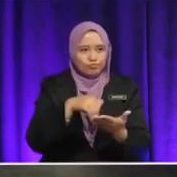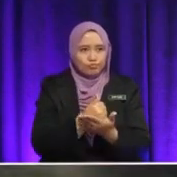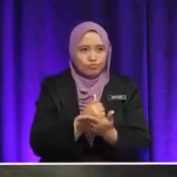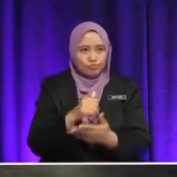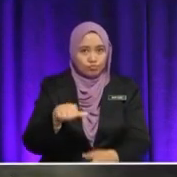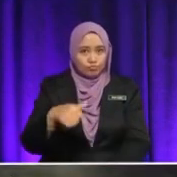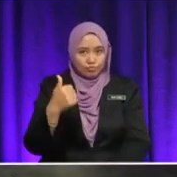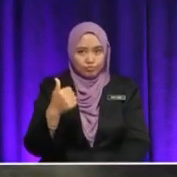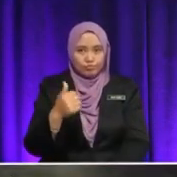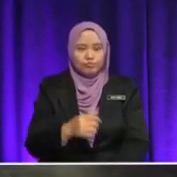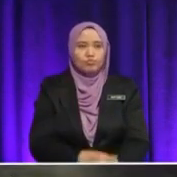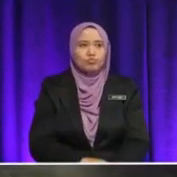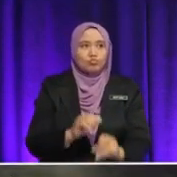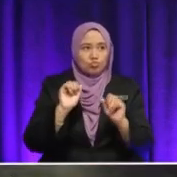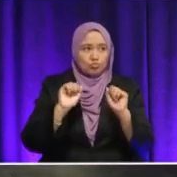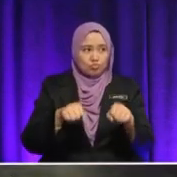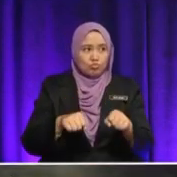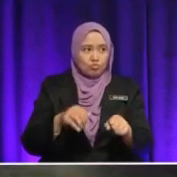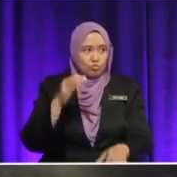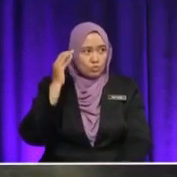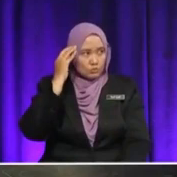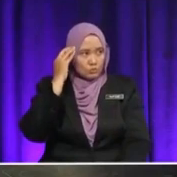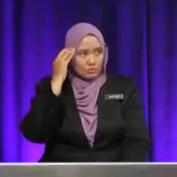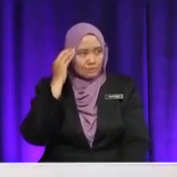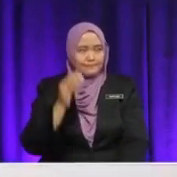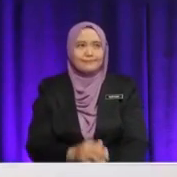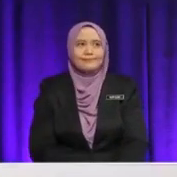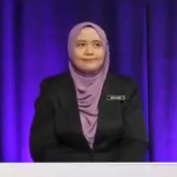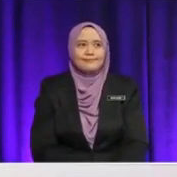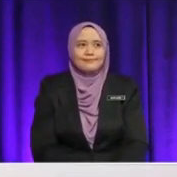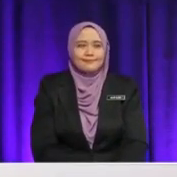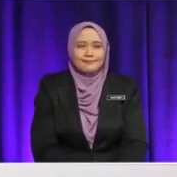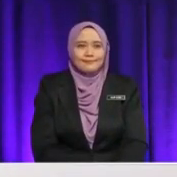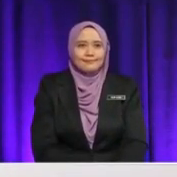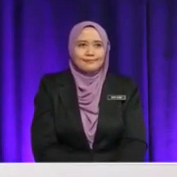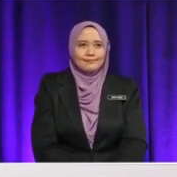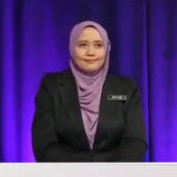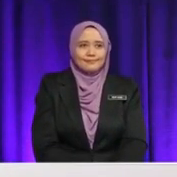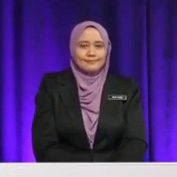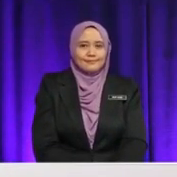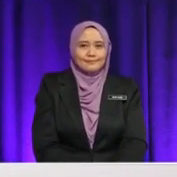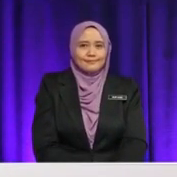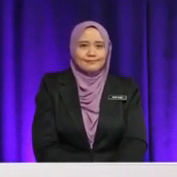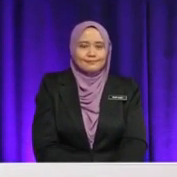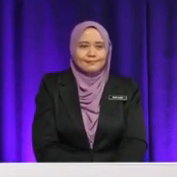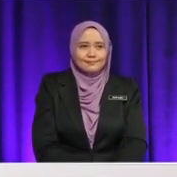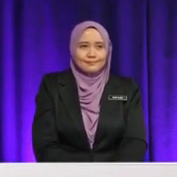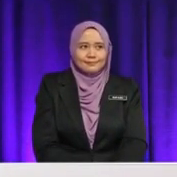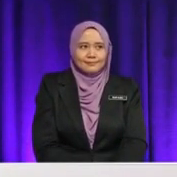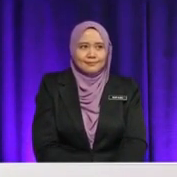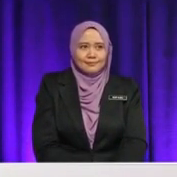murid-murid paham ke tadi masih ada bekrut usah ih ih apa nih Apa doa tahu